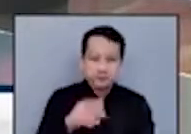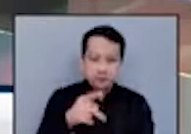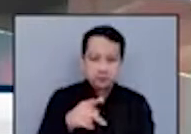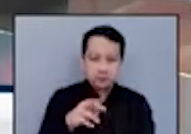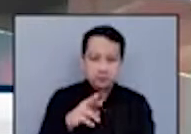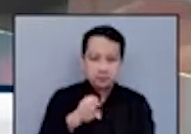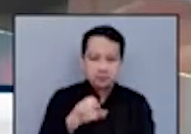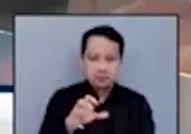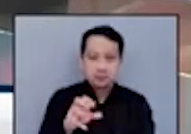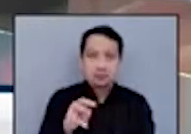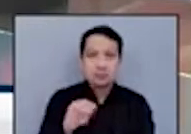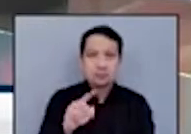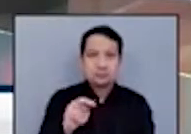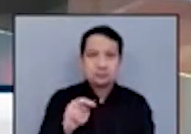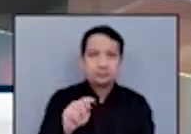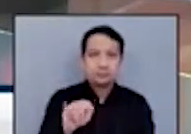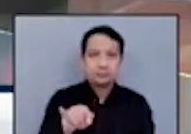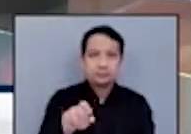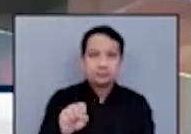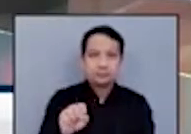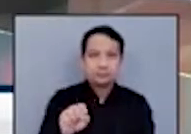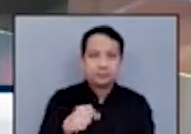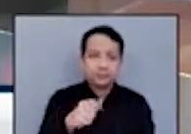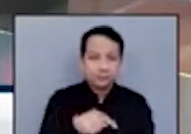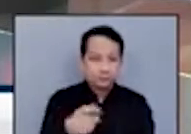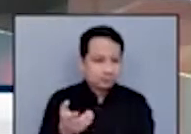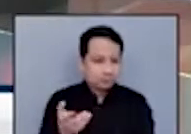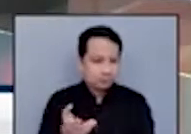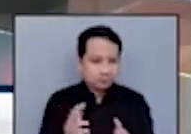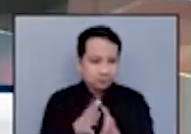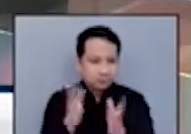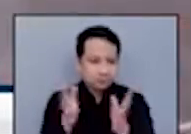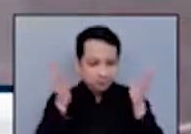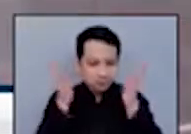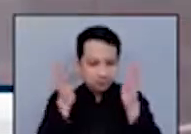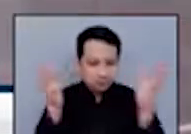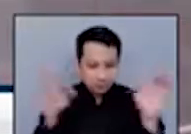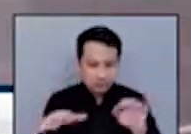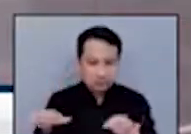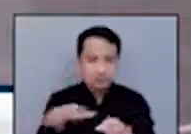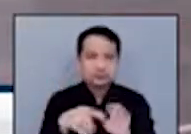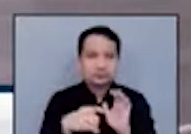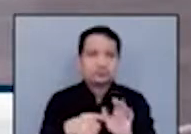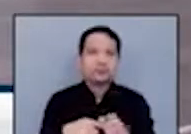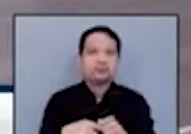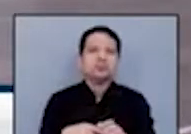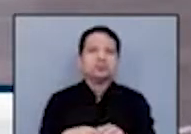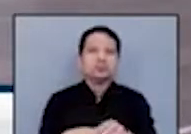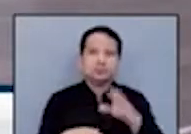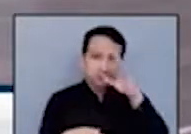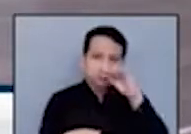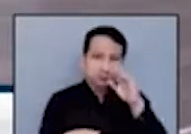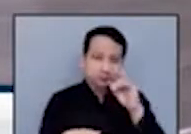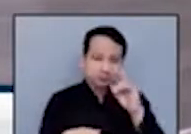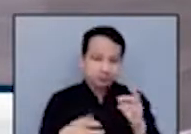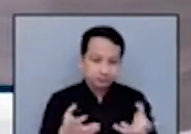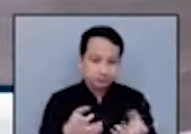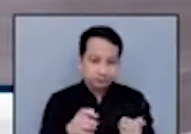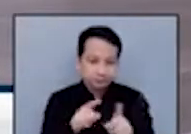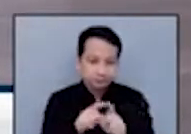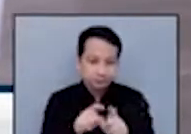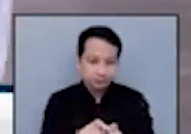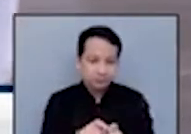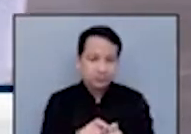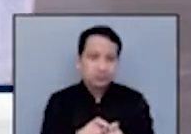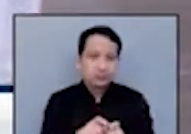readily available yung pagkain. So pag may male na mag-mate sa kanya, since protein din naman yon